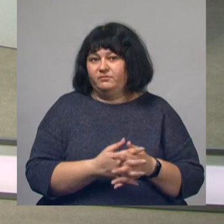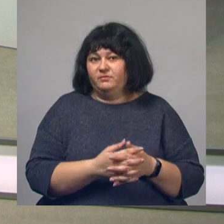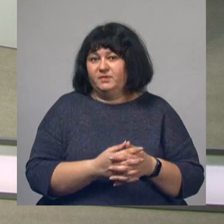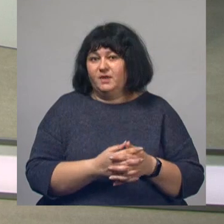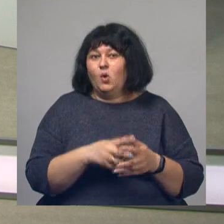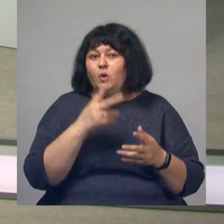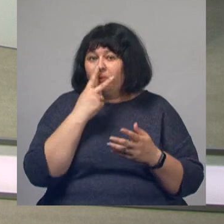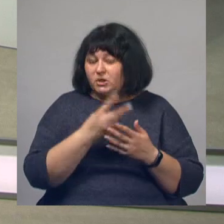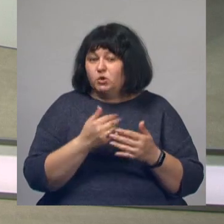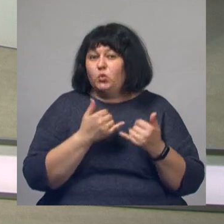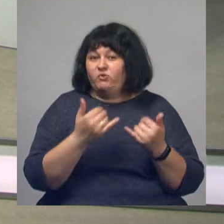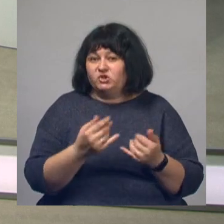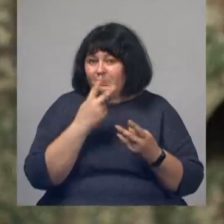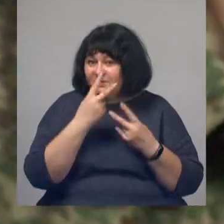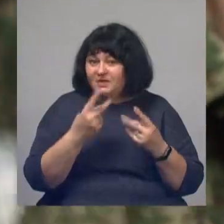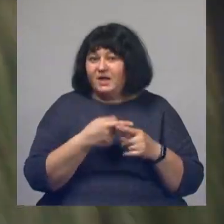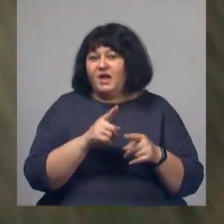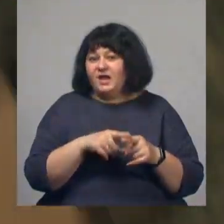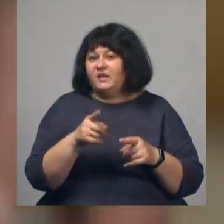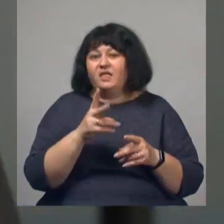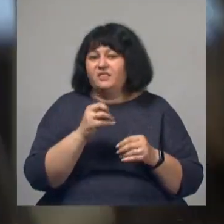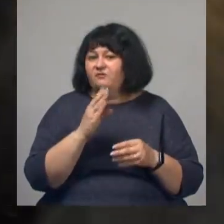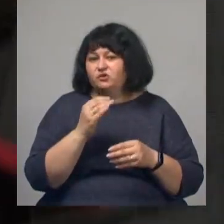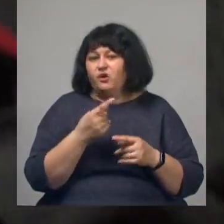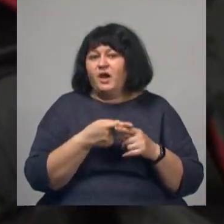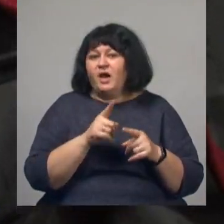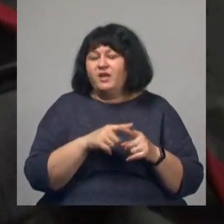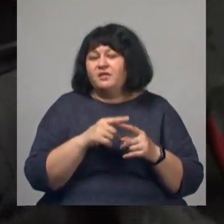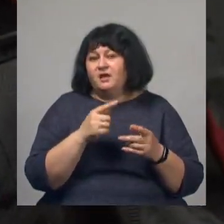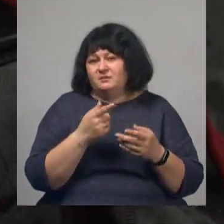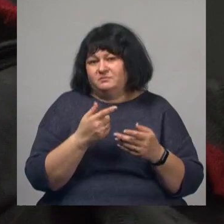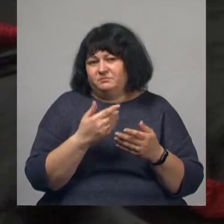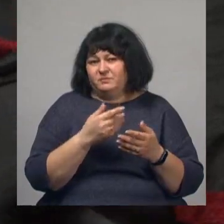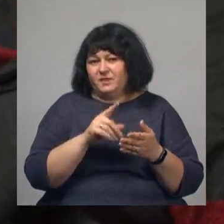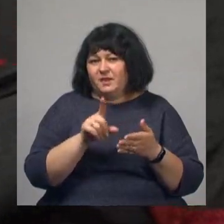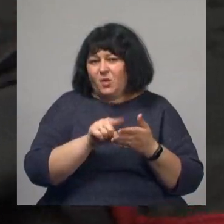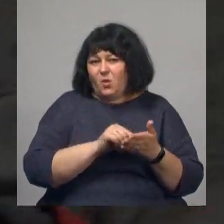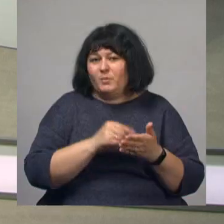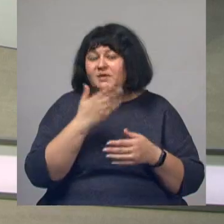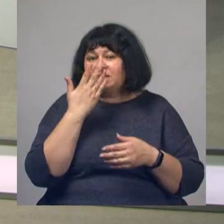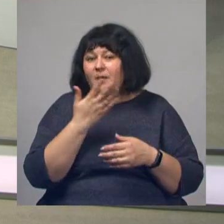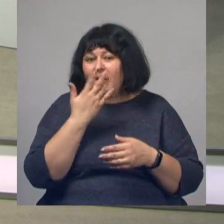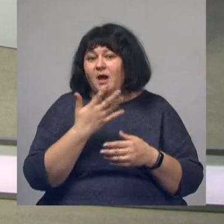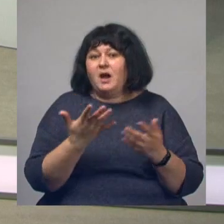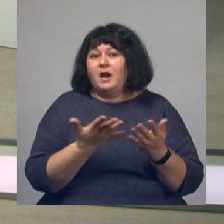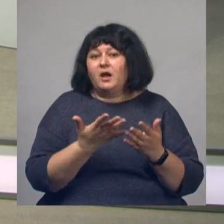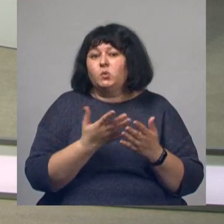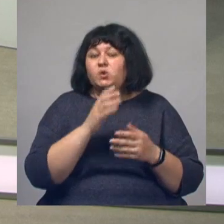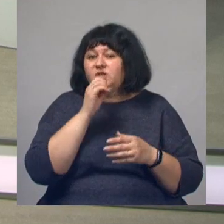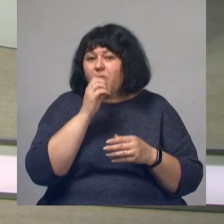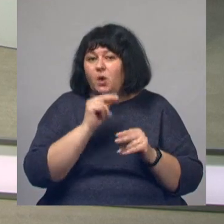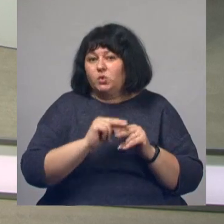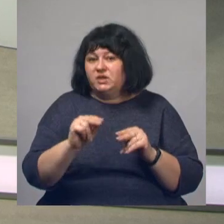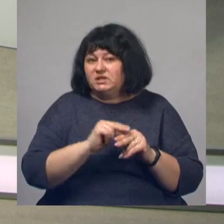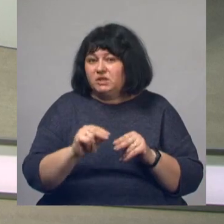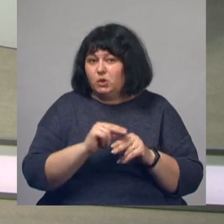смотрите, уважаемые зрители, вот оно вещество. Это, конечно, не само вещество, это имитатор, да, запаха, да, на который собак дрессируют.